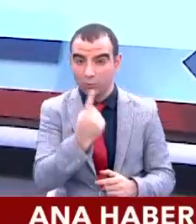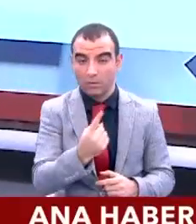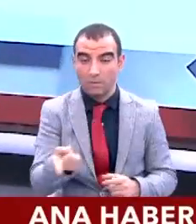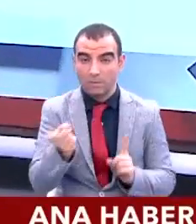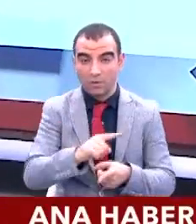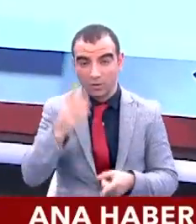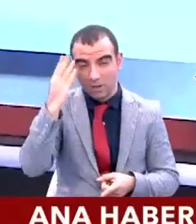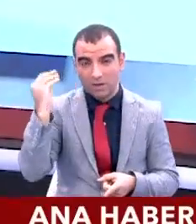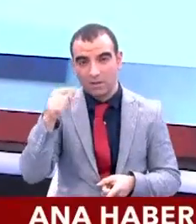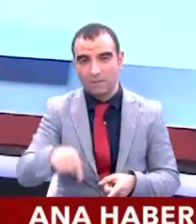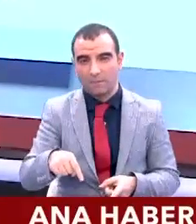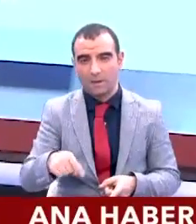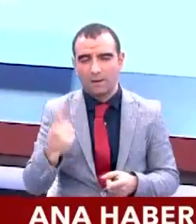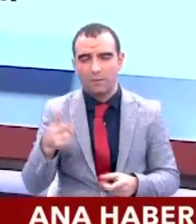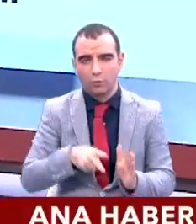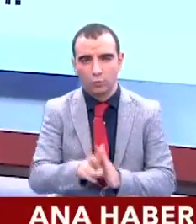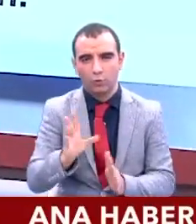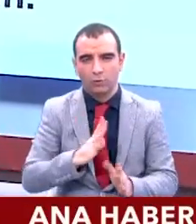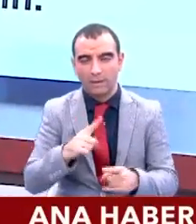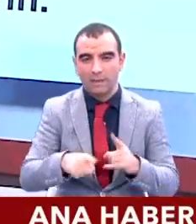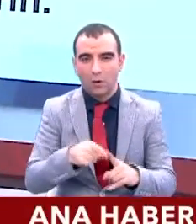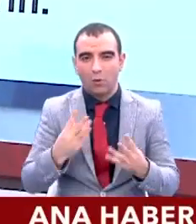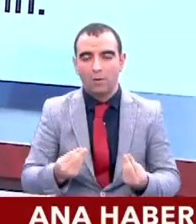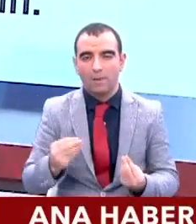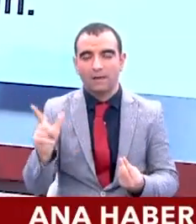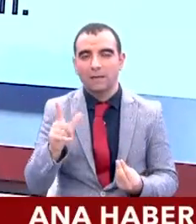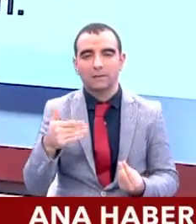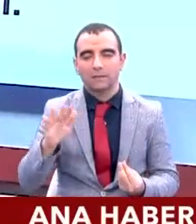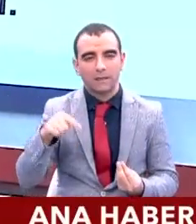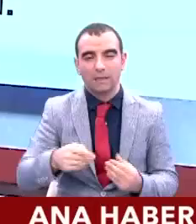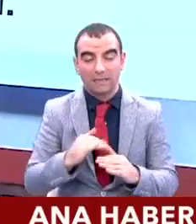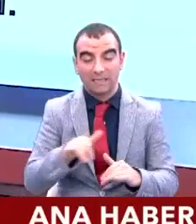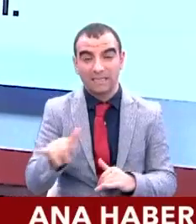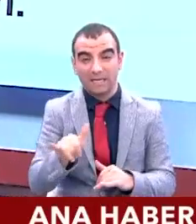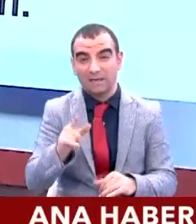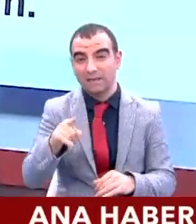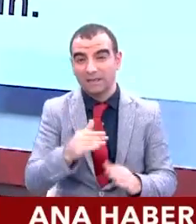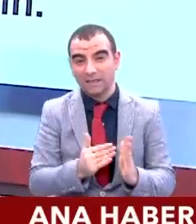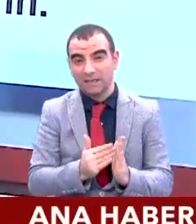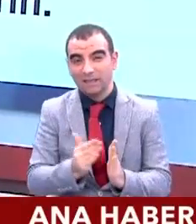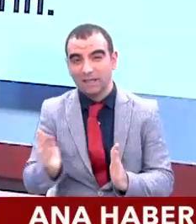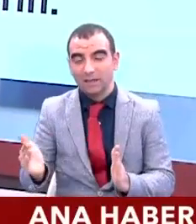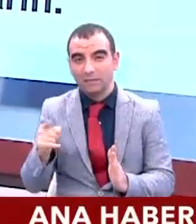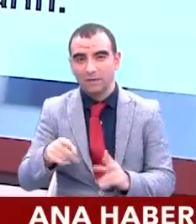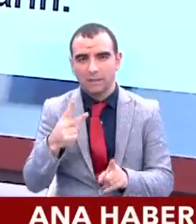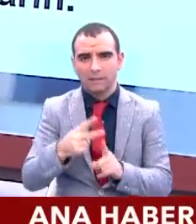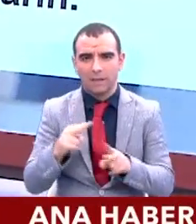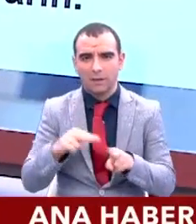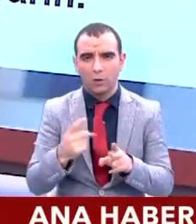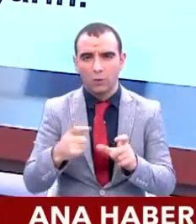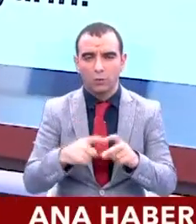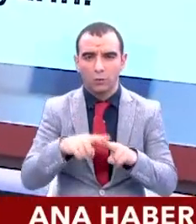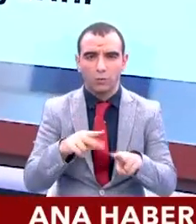başarı sağlamanın pek çok yolu var ille de politik olmak gerekmez yakın geçmişe kadar y kuşağına bugün deniyordu Z kuşağına yarın